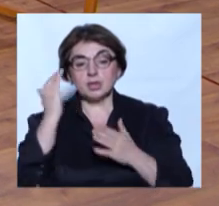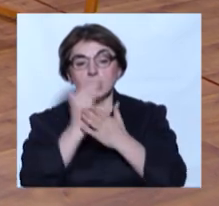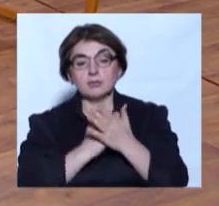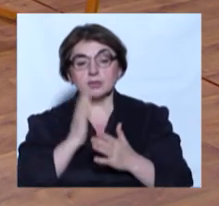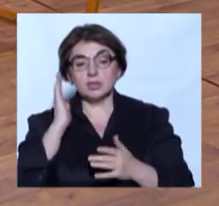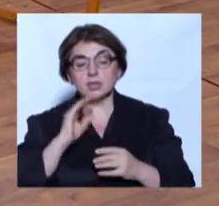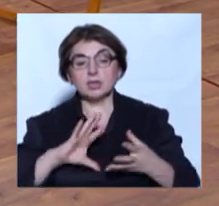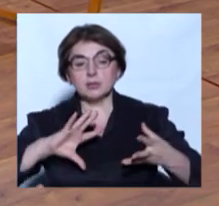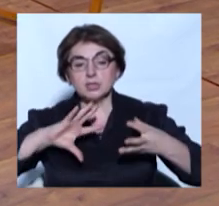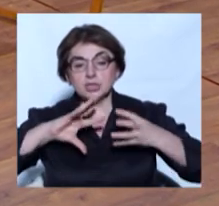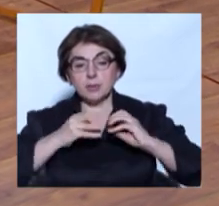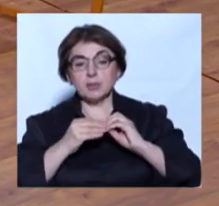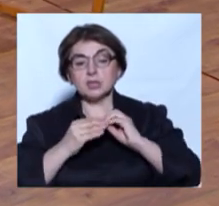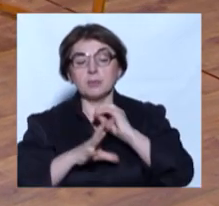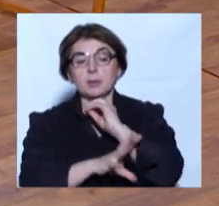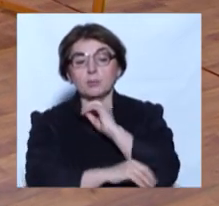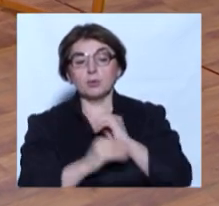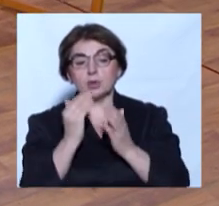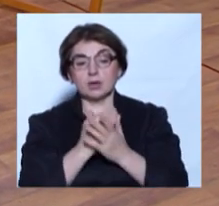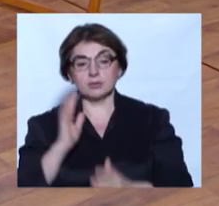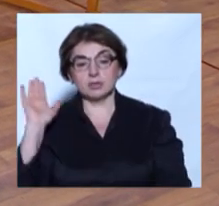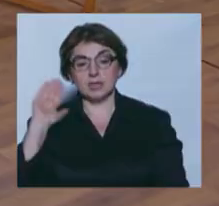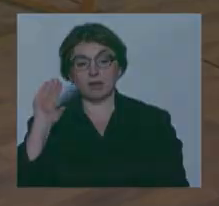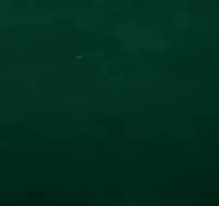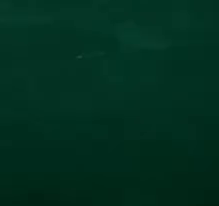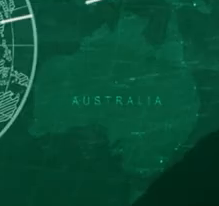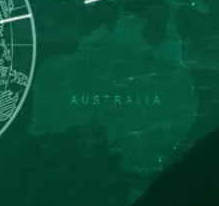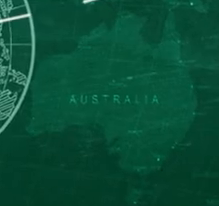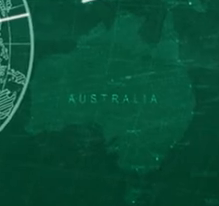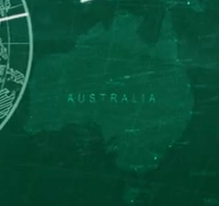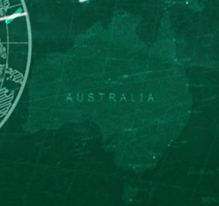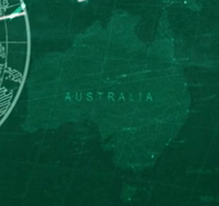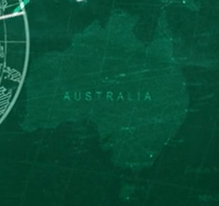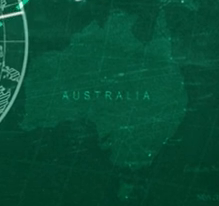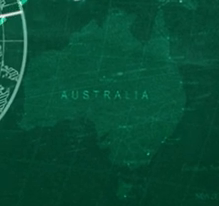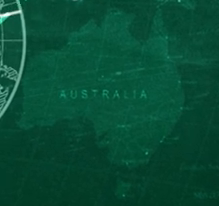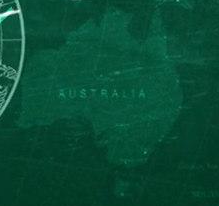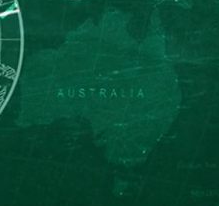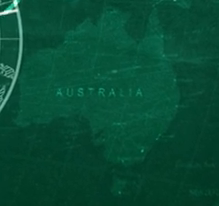იქნება დასკვნითი შემაჯამებელი გაკვეთილი. ნახვამდის.